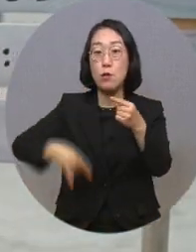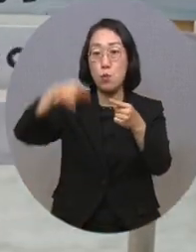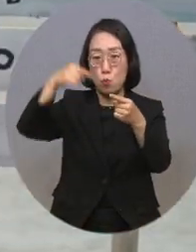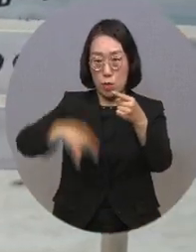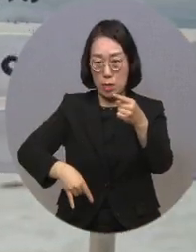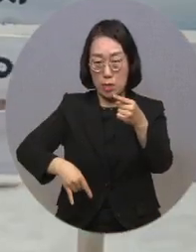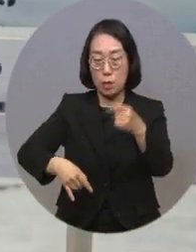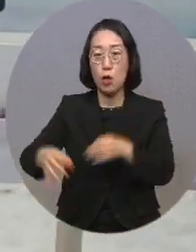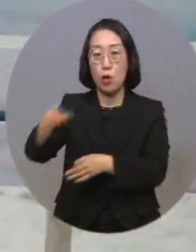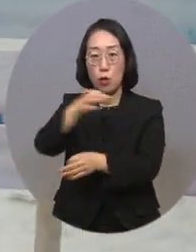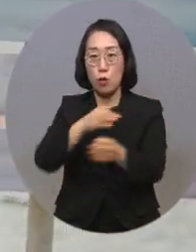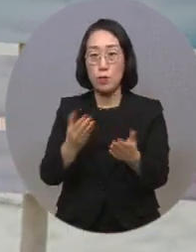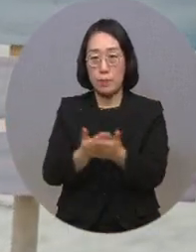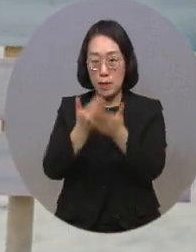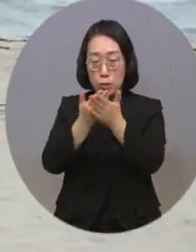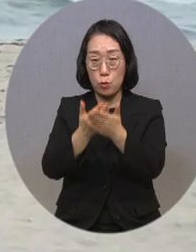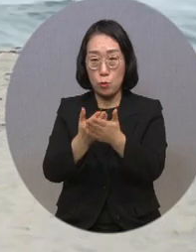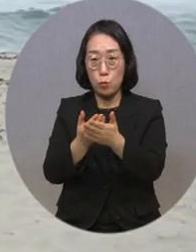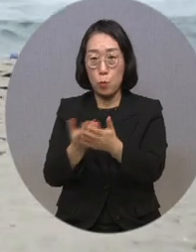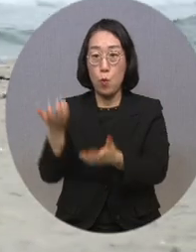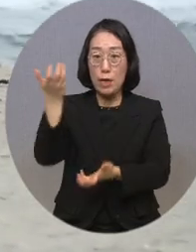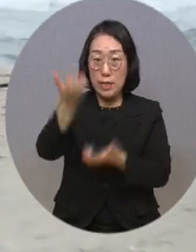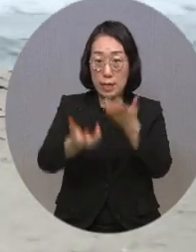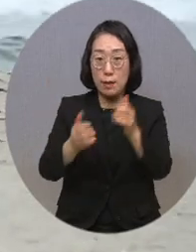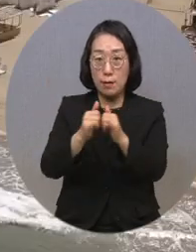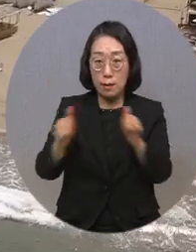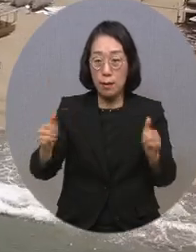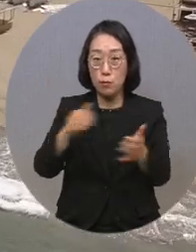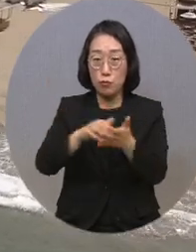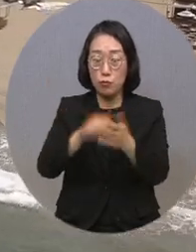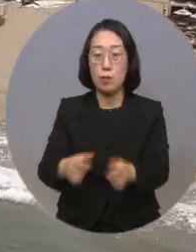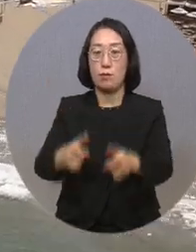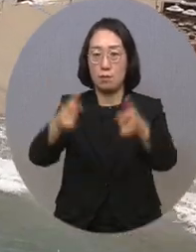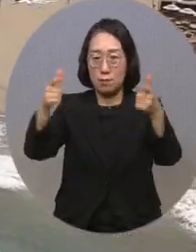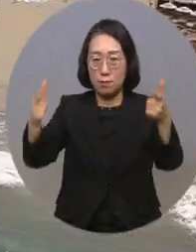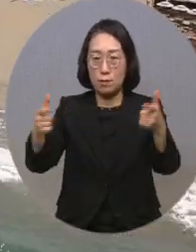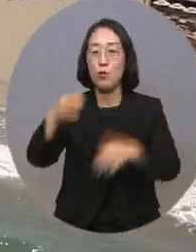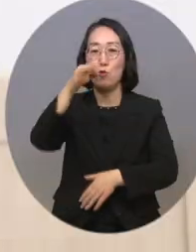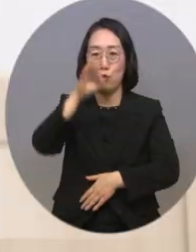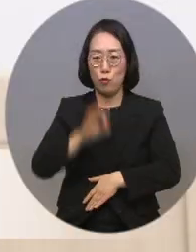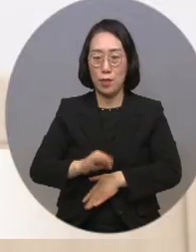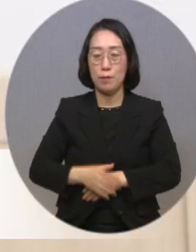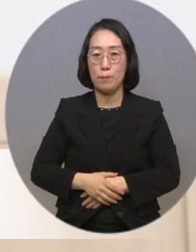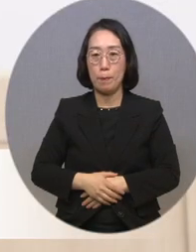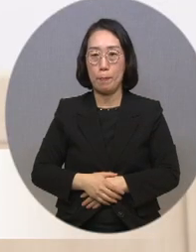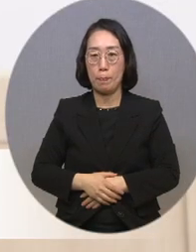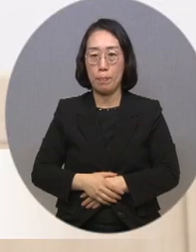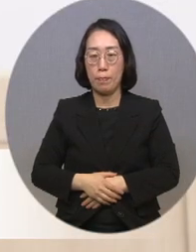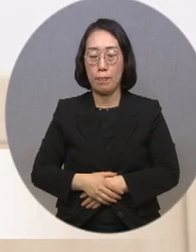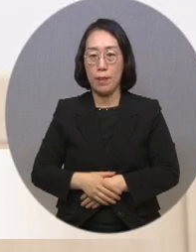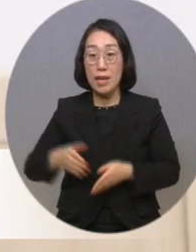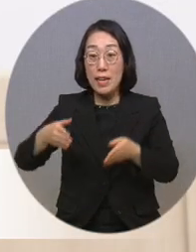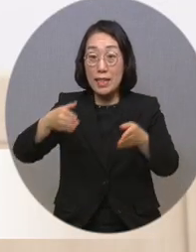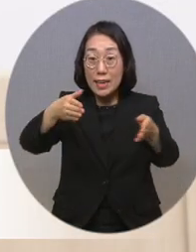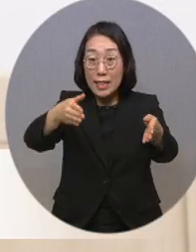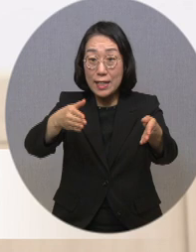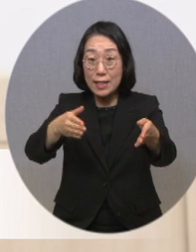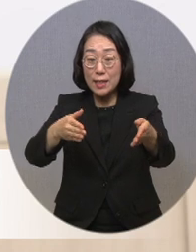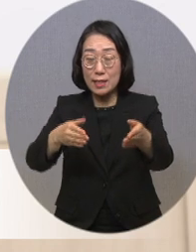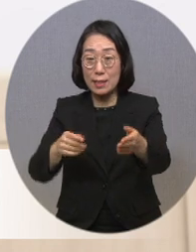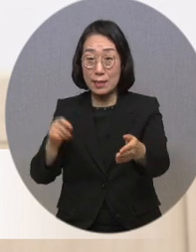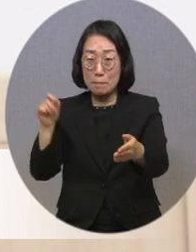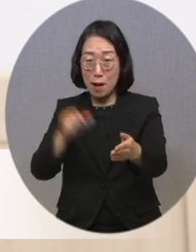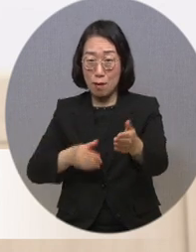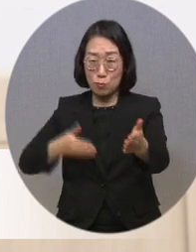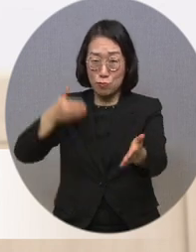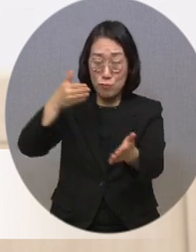경제 발전은 물론 인구수까지 증가시키는 결과를 낳았습니다. 교통이 인프라가